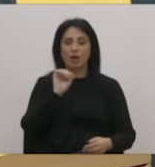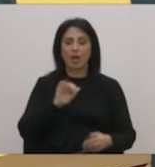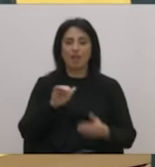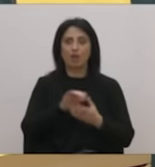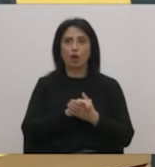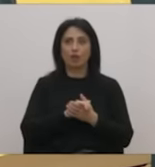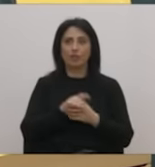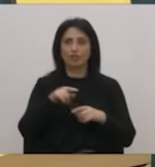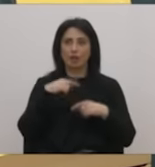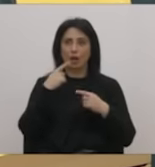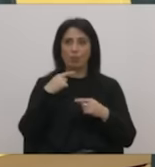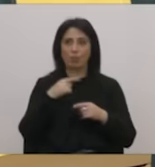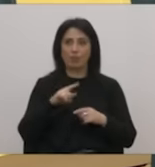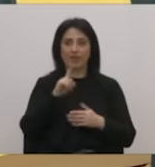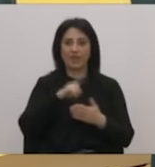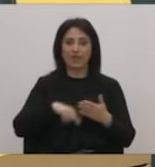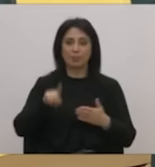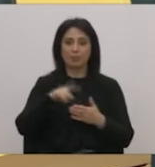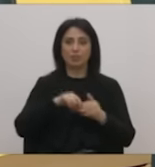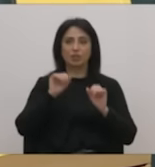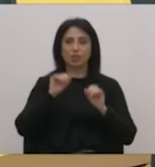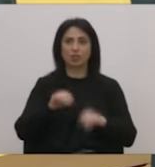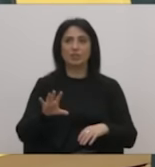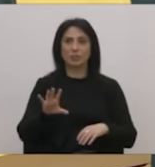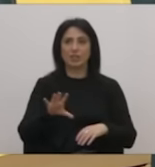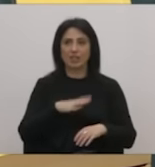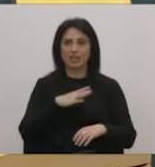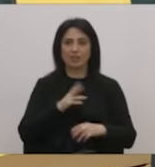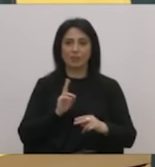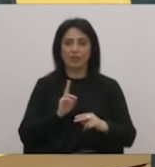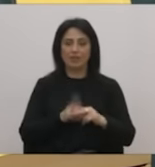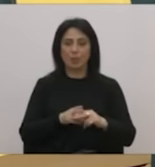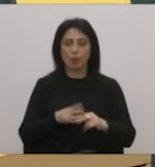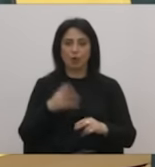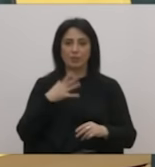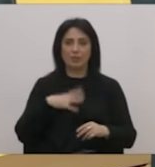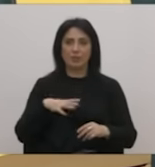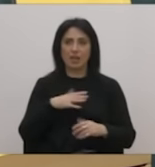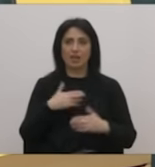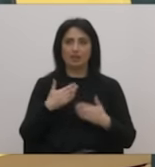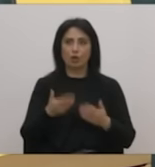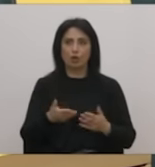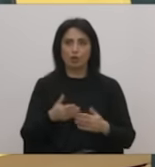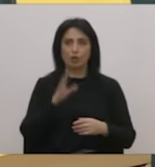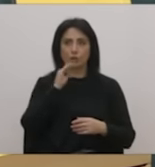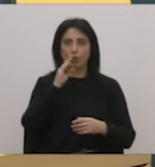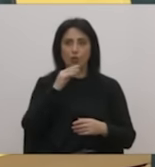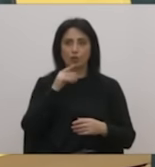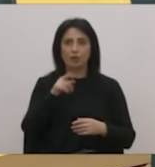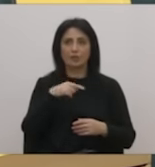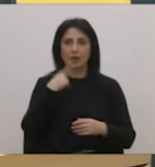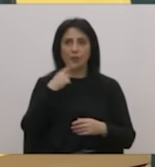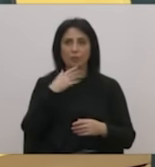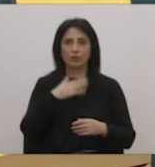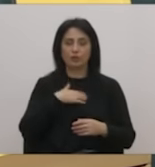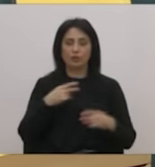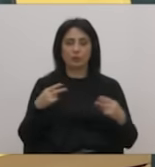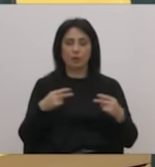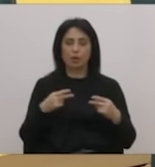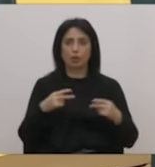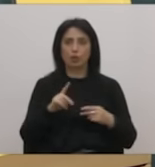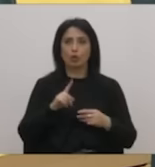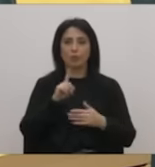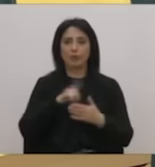ევროკავშირი ამბობს, რომ იმპიჩმენტი შეიძლება იყოს დაბრკოლება საქართველოსთვის, როდესაც ამბობენ ჩვენი პარტნიორები,